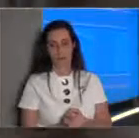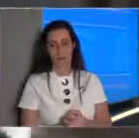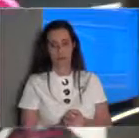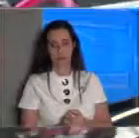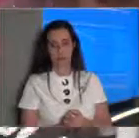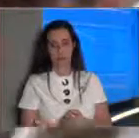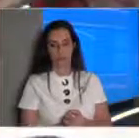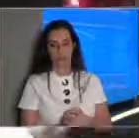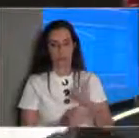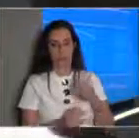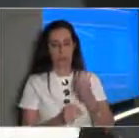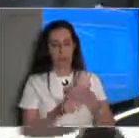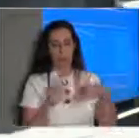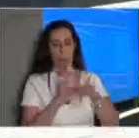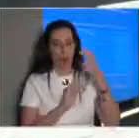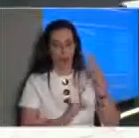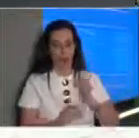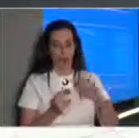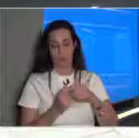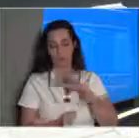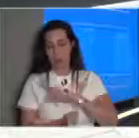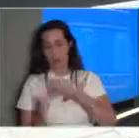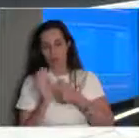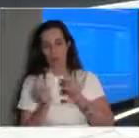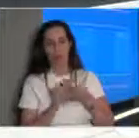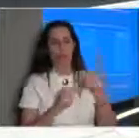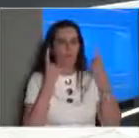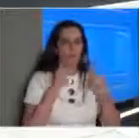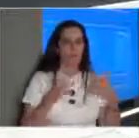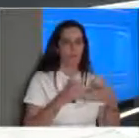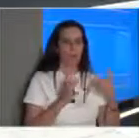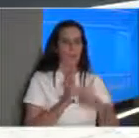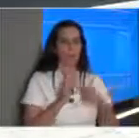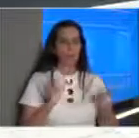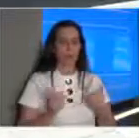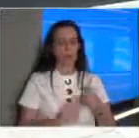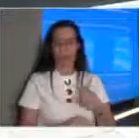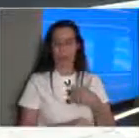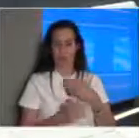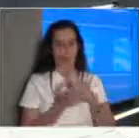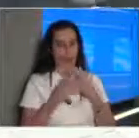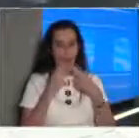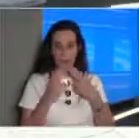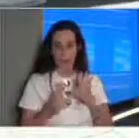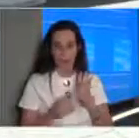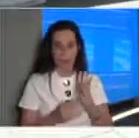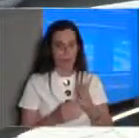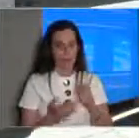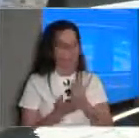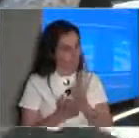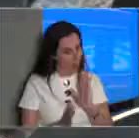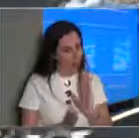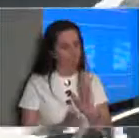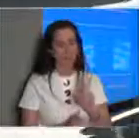אתה חושב שצריך לחוקק את חוק הגיוס לפי איך שליברמן חושב או לפי איך שהמפלגות החרדיות חושבות? אני עניתי לך את זה ברעיון הקודם